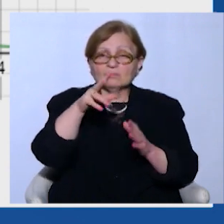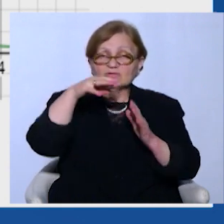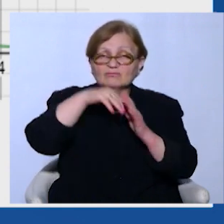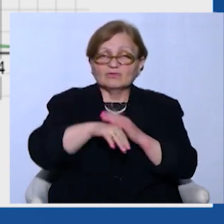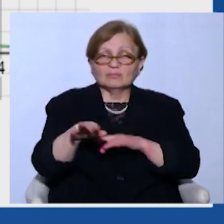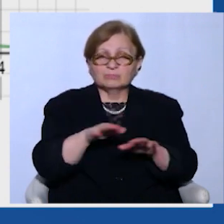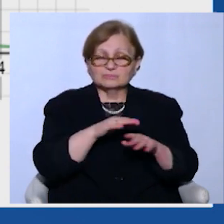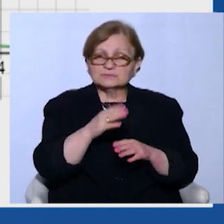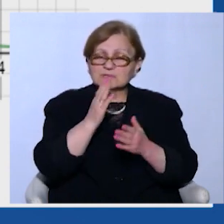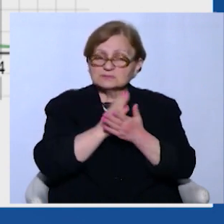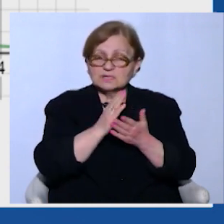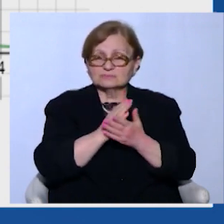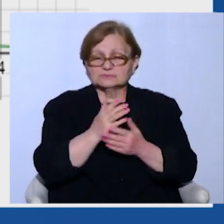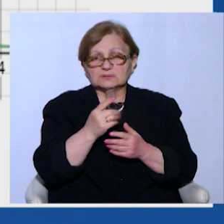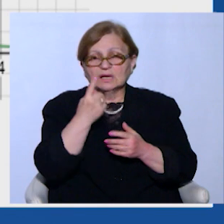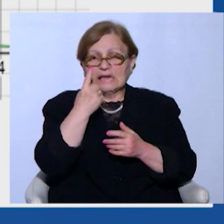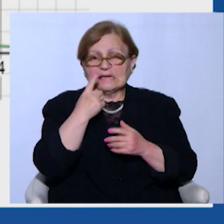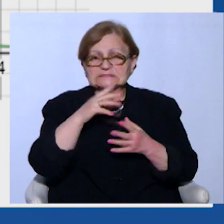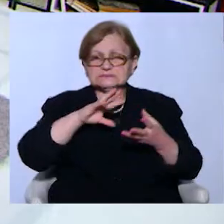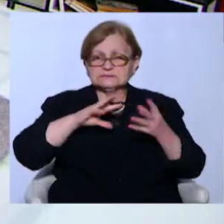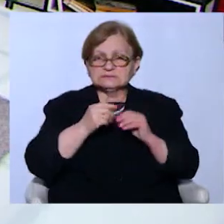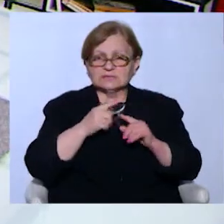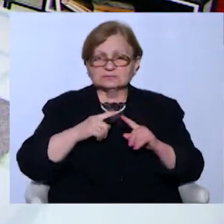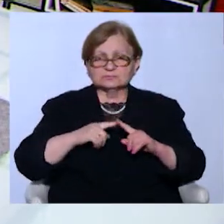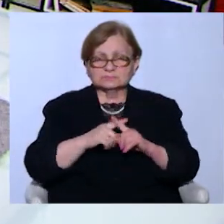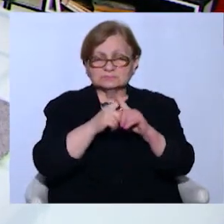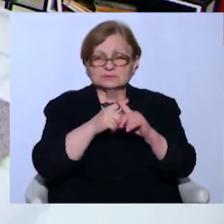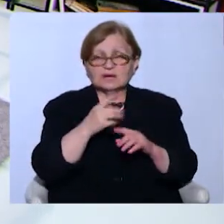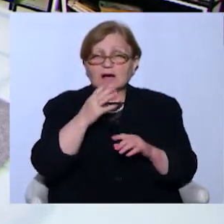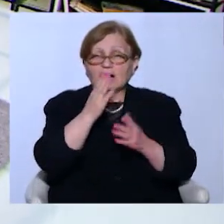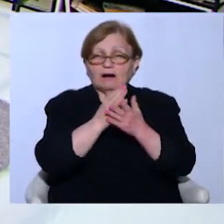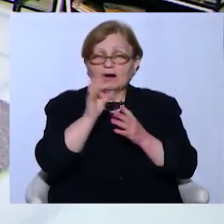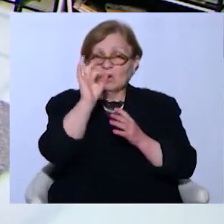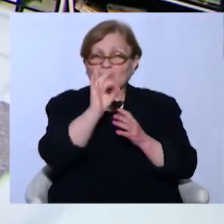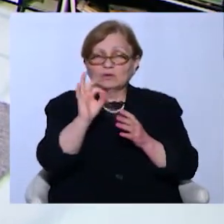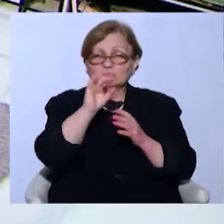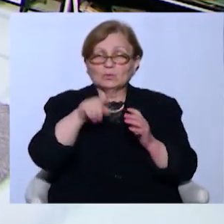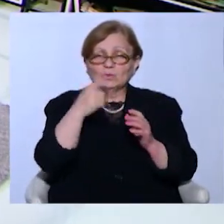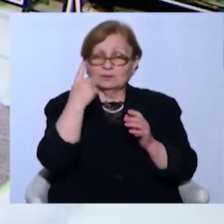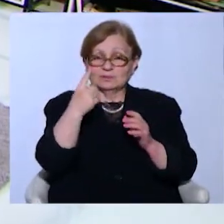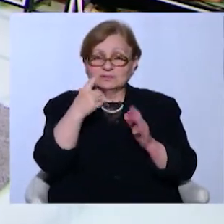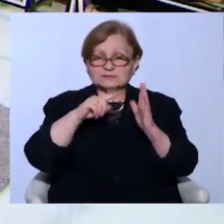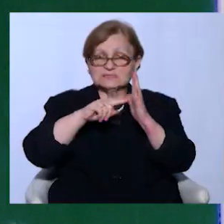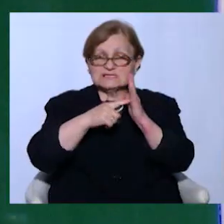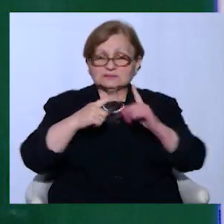ახასიათებს ერთი საერთო დეტალი. ყველა ეს ფუნქცია გადის წერტილში 0, 1.